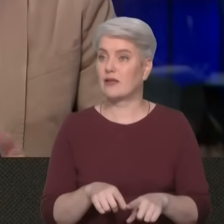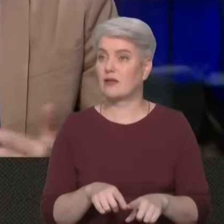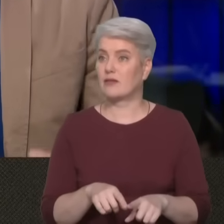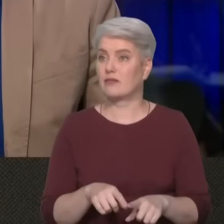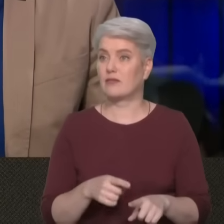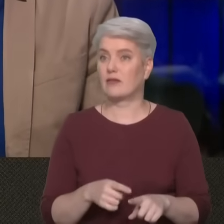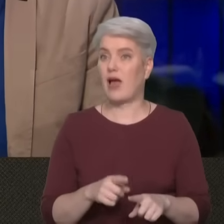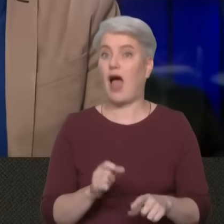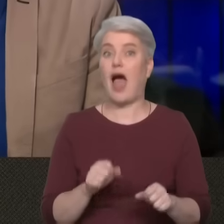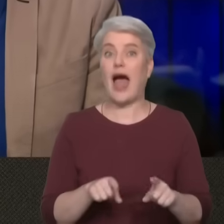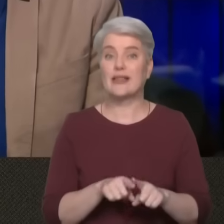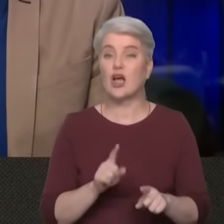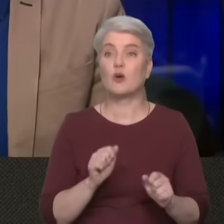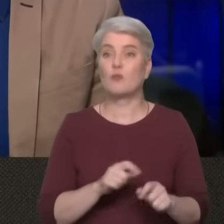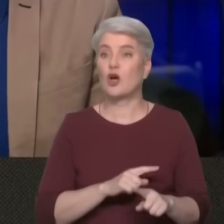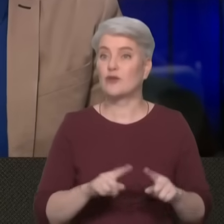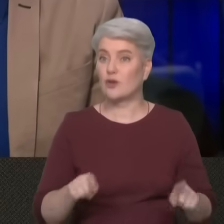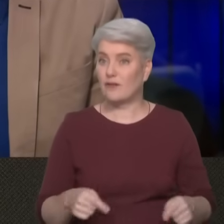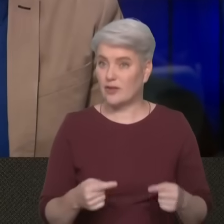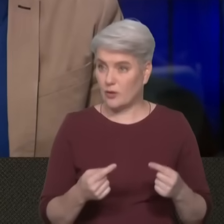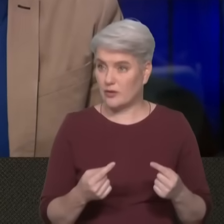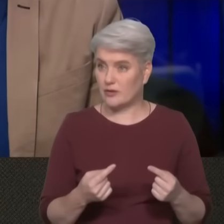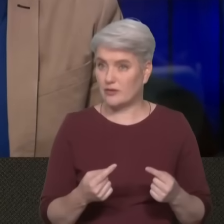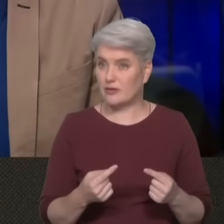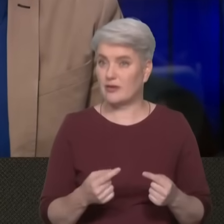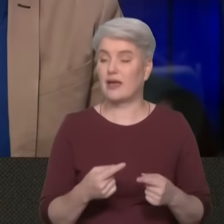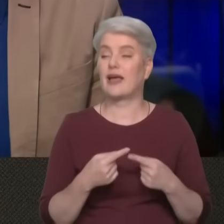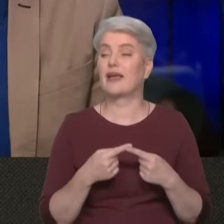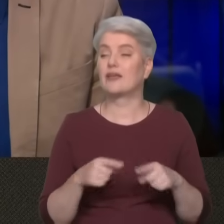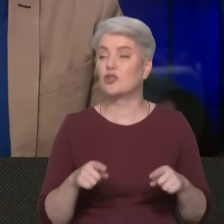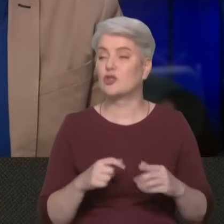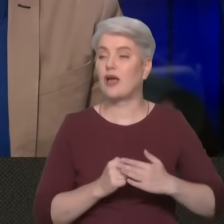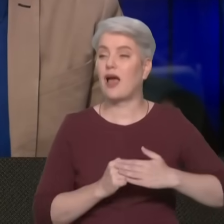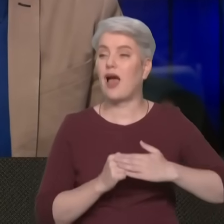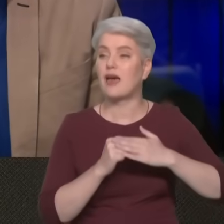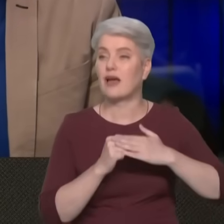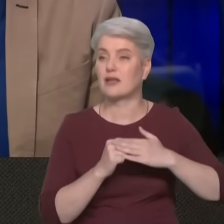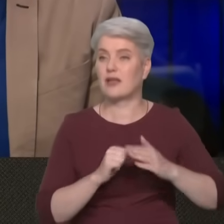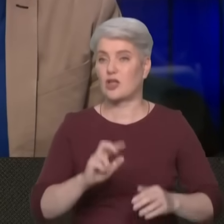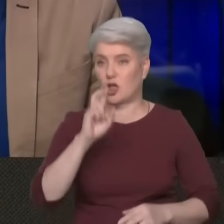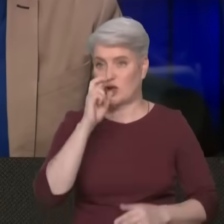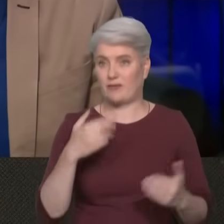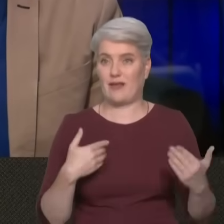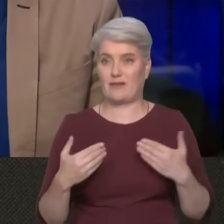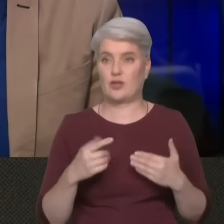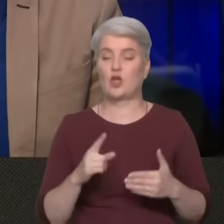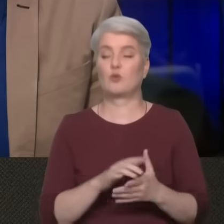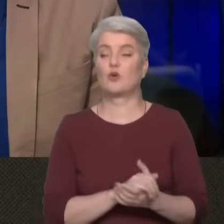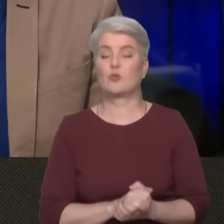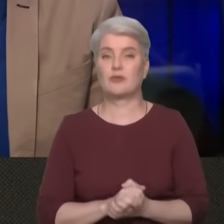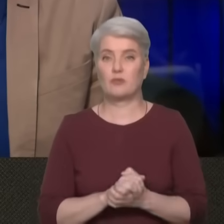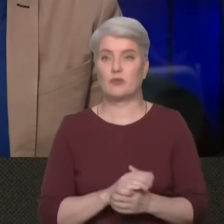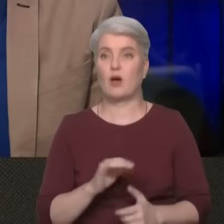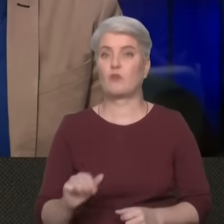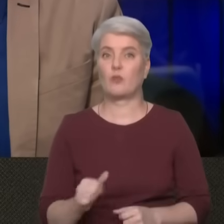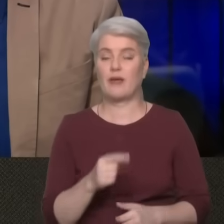би могла далі існувати і швидко відродитися, напевно. Інший каркас державних відносин. Ну, тобто, щоб суспільство,